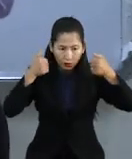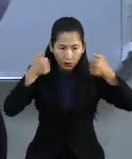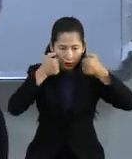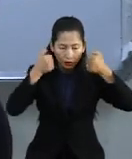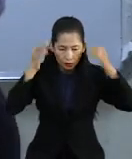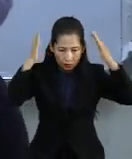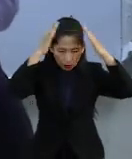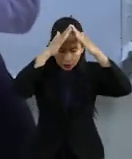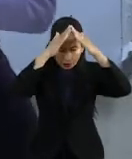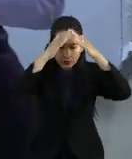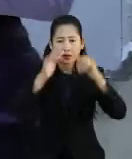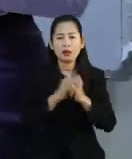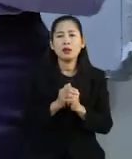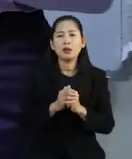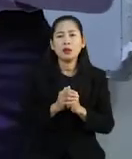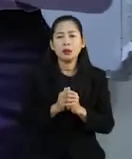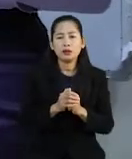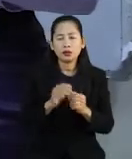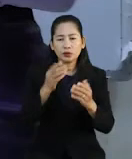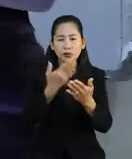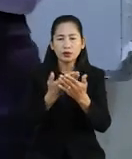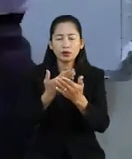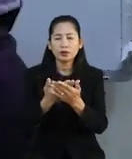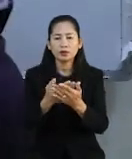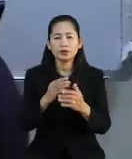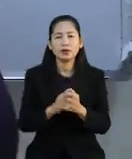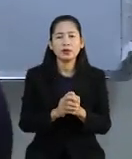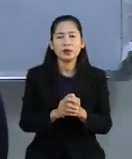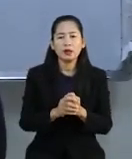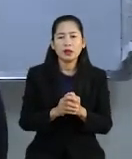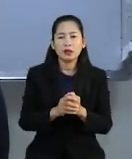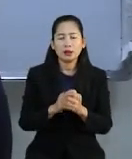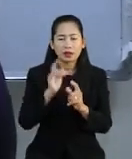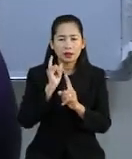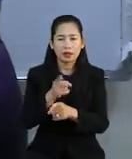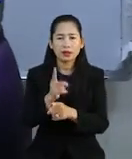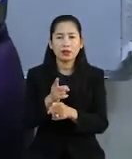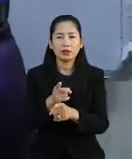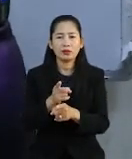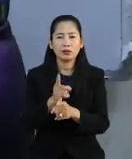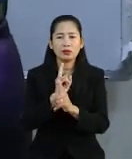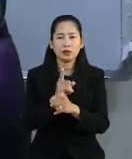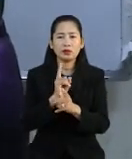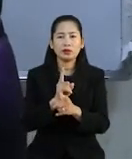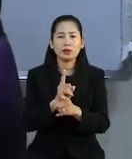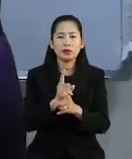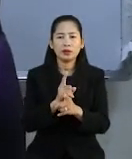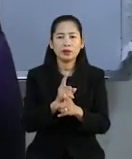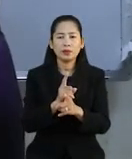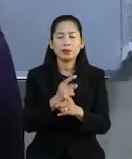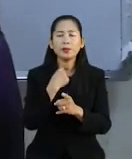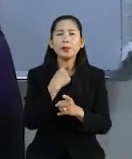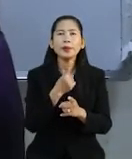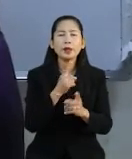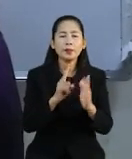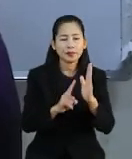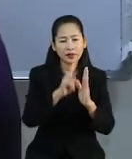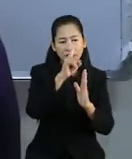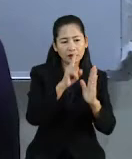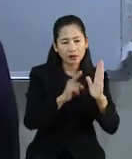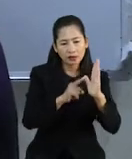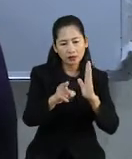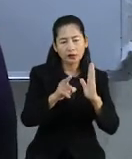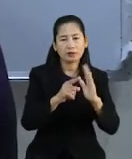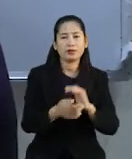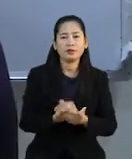khá chà chẳng tình ơn nâng kẹo chung mua thở ấy con chà ca chân nói tốt nâng ca bạp tự đào đó con